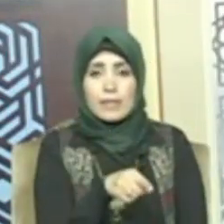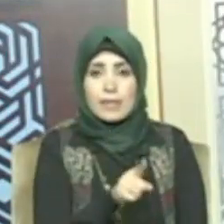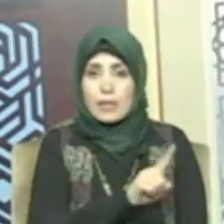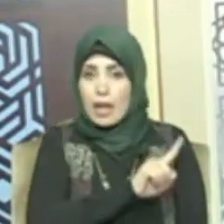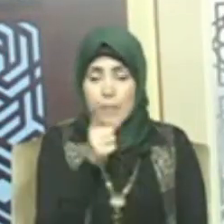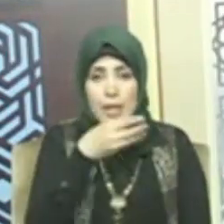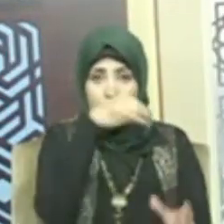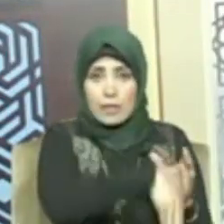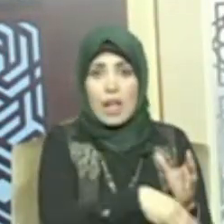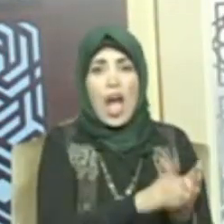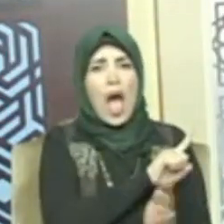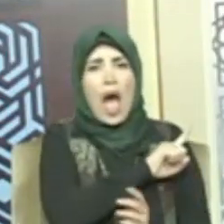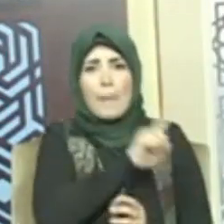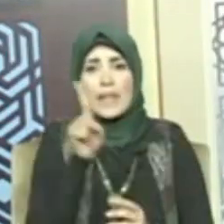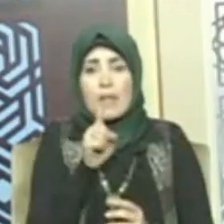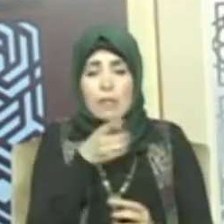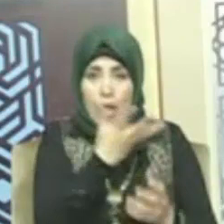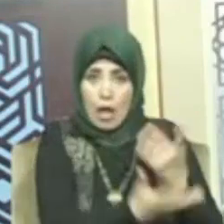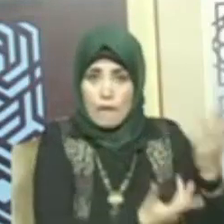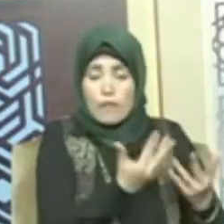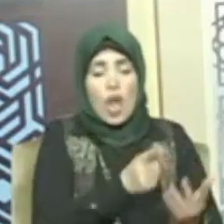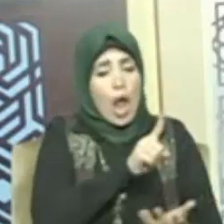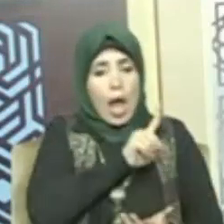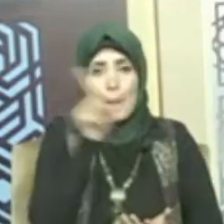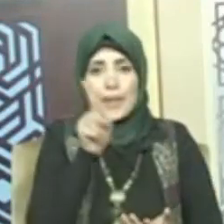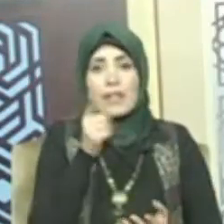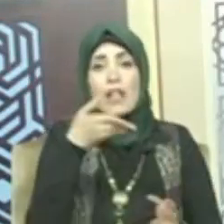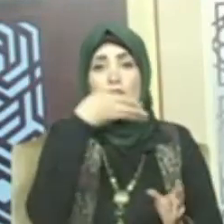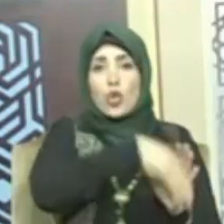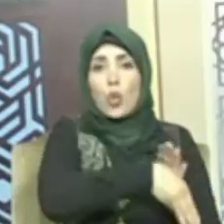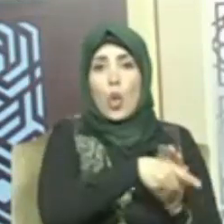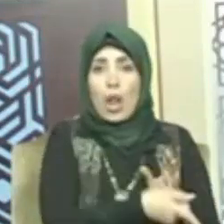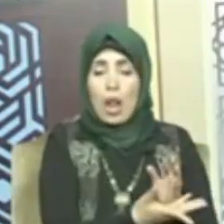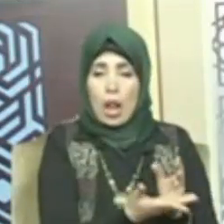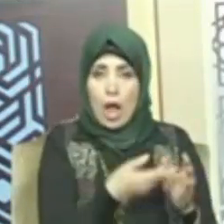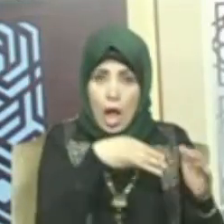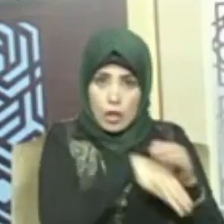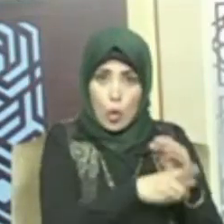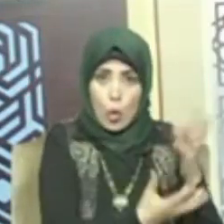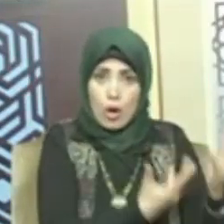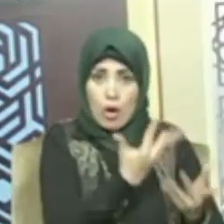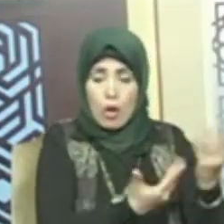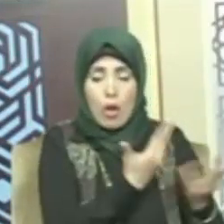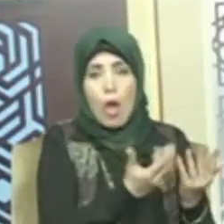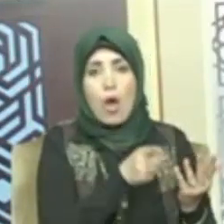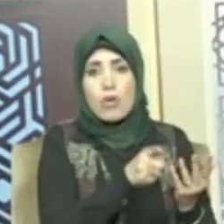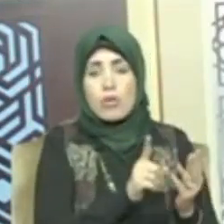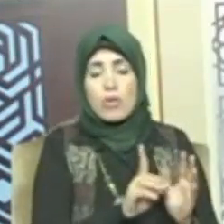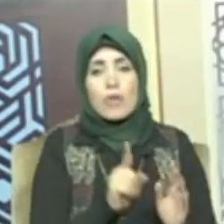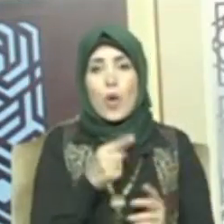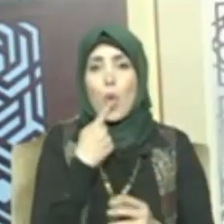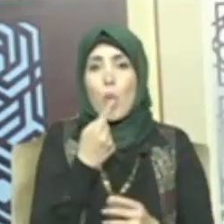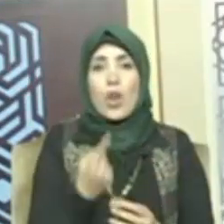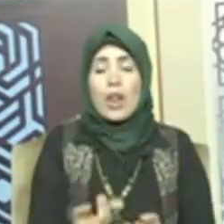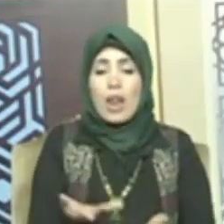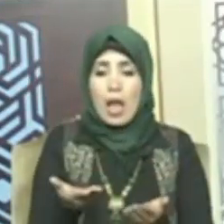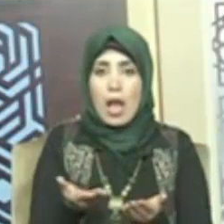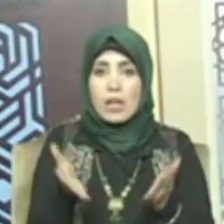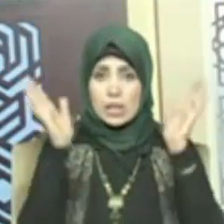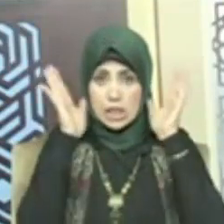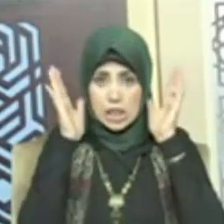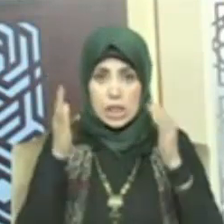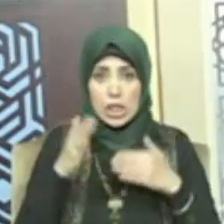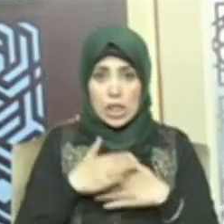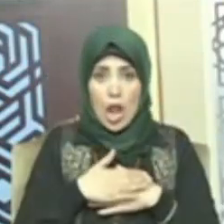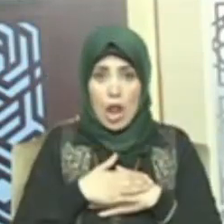النار، لن يدخلها أصلا، لن يلج النار أحد صلى قبل طلوع